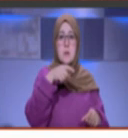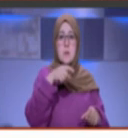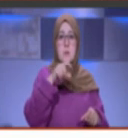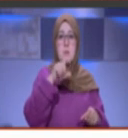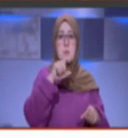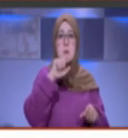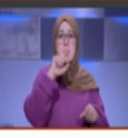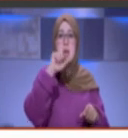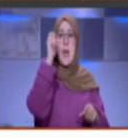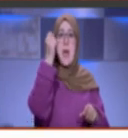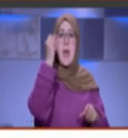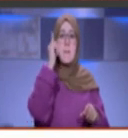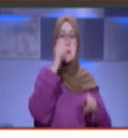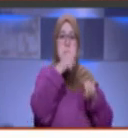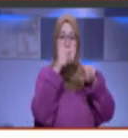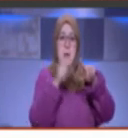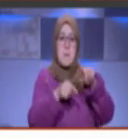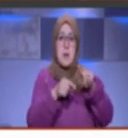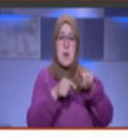إلى العاصمة موسكو.